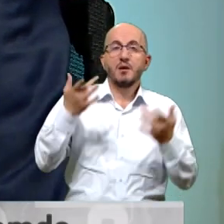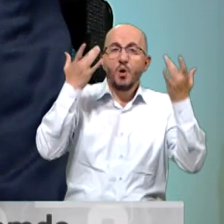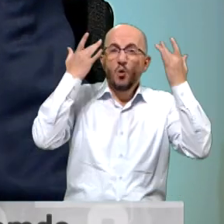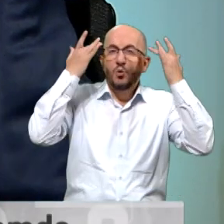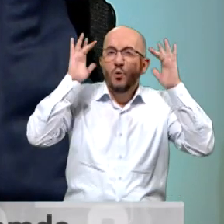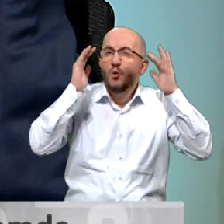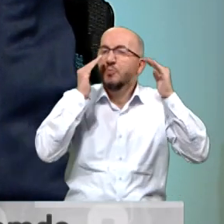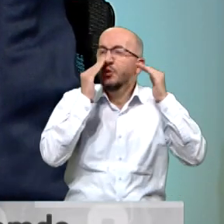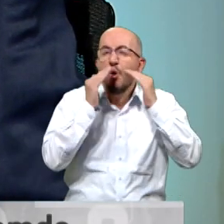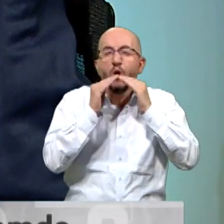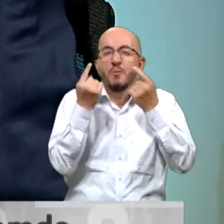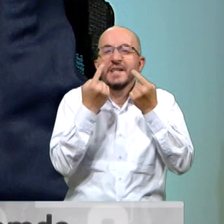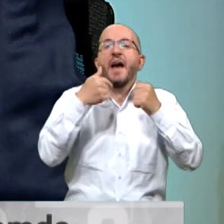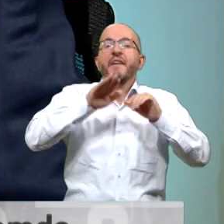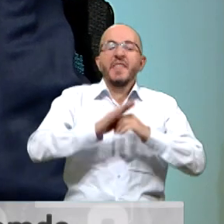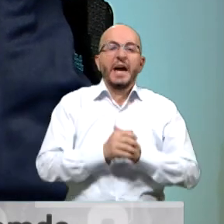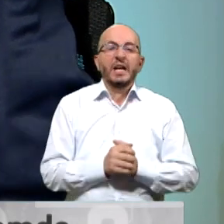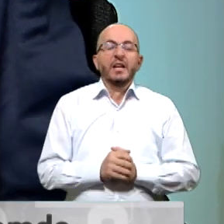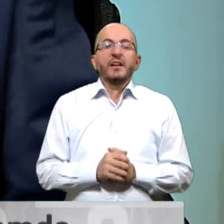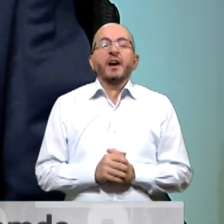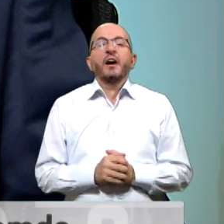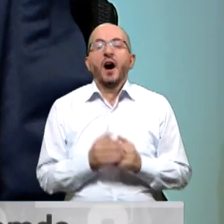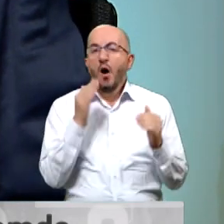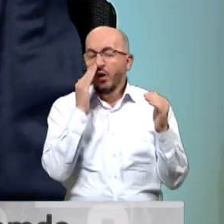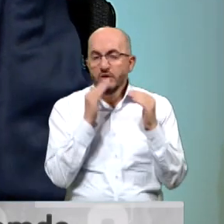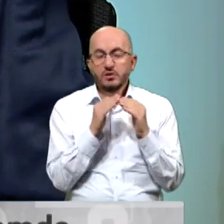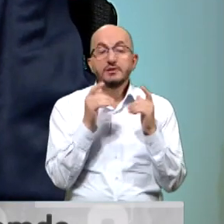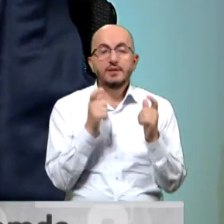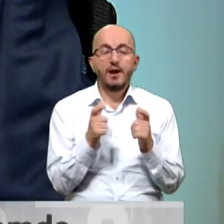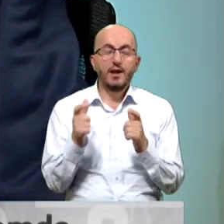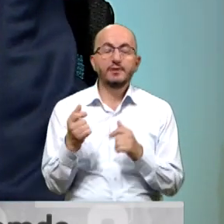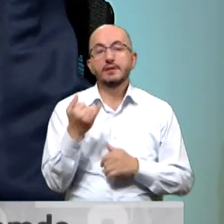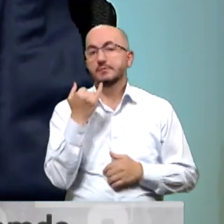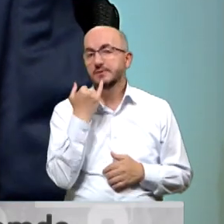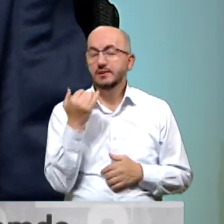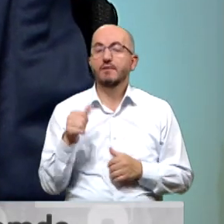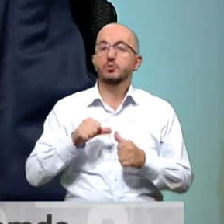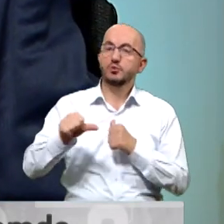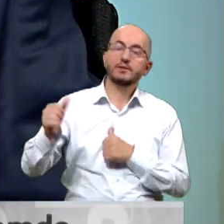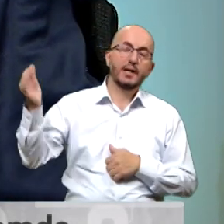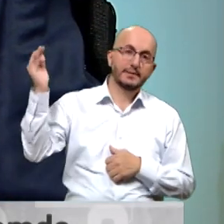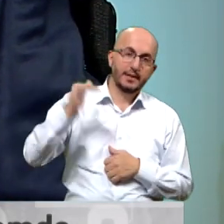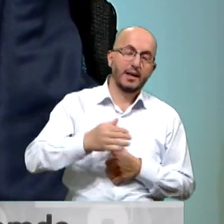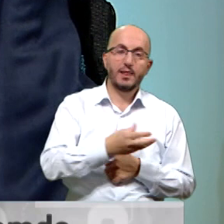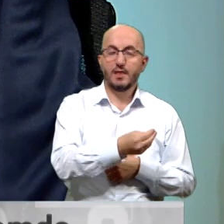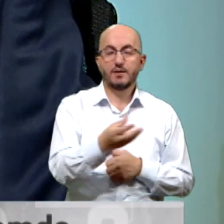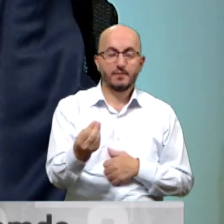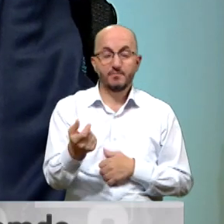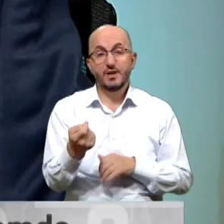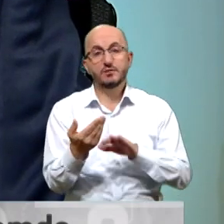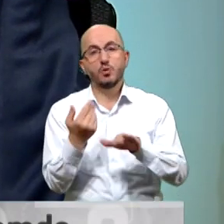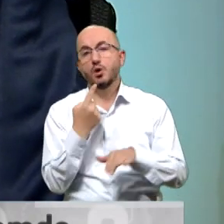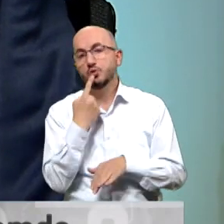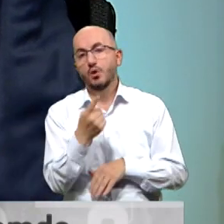geleneğimize çok uygun bir şey değil. Dolayısıyla uygun mekanlarda misafirler gelen, uzaktan gelenlere, az önce söylediğim